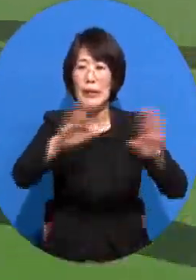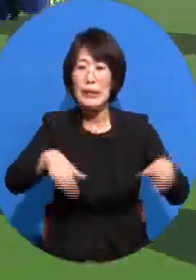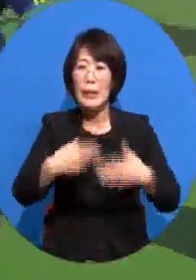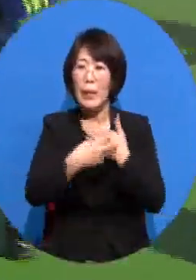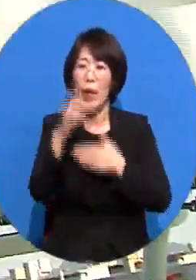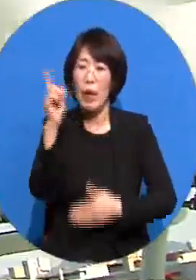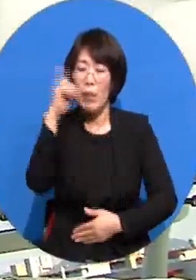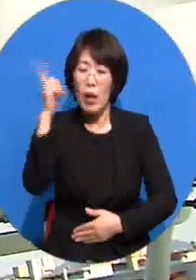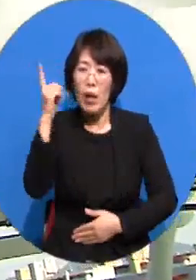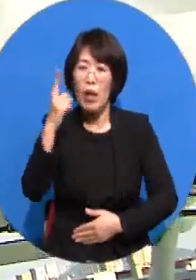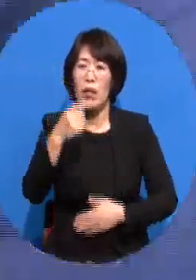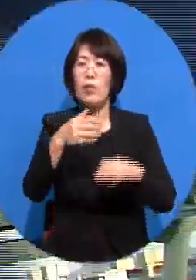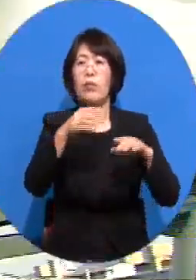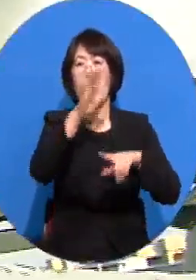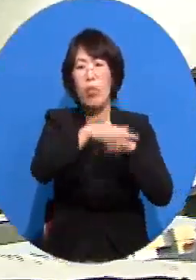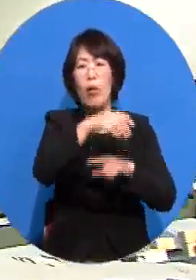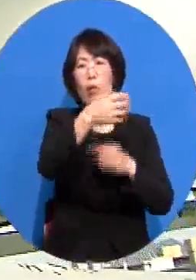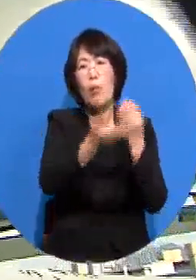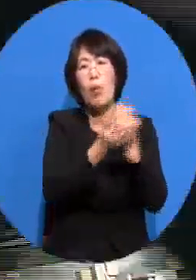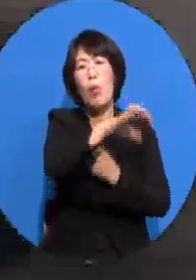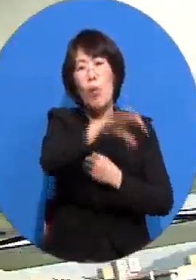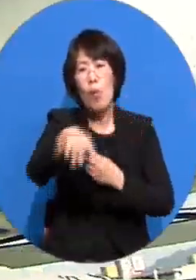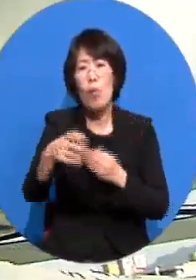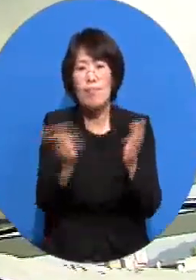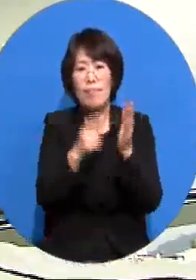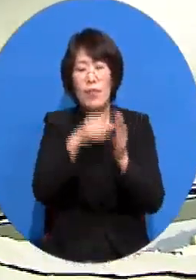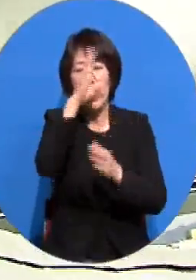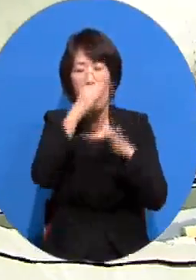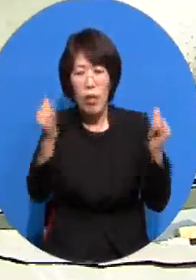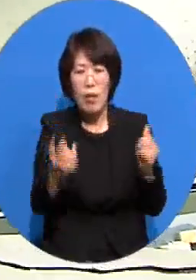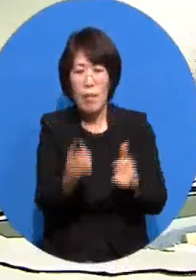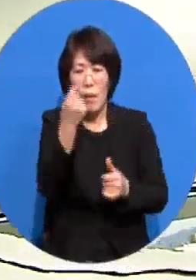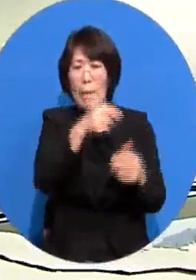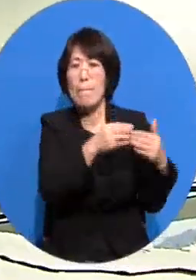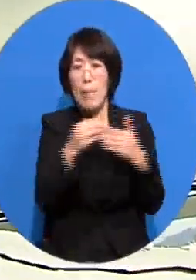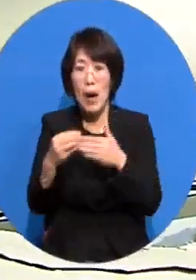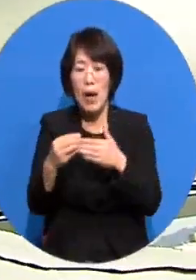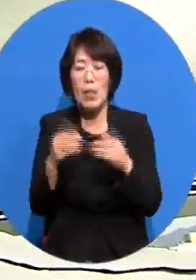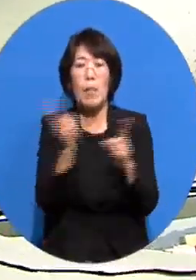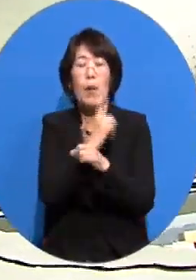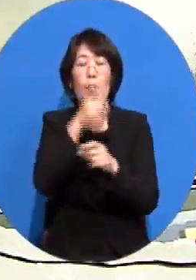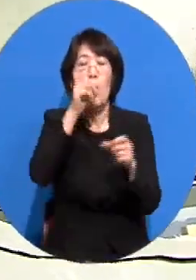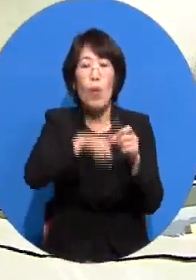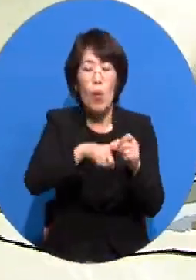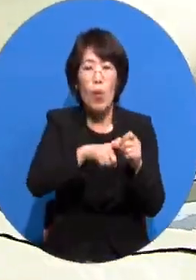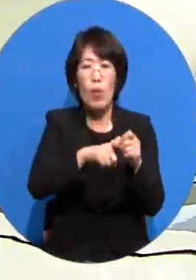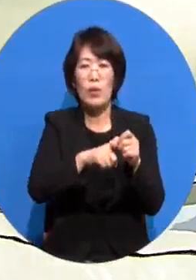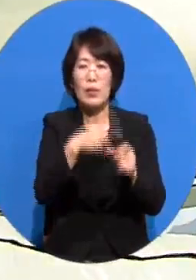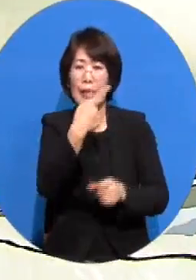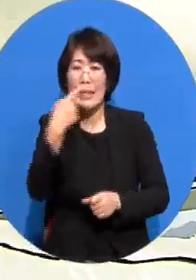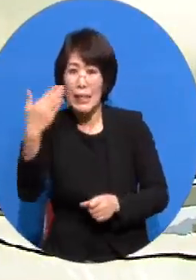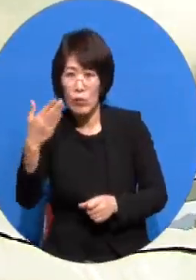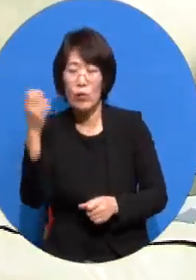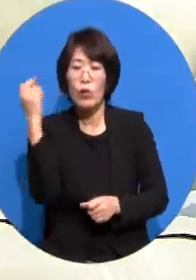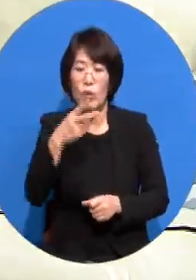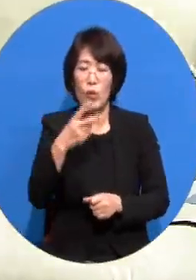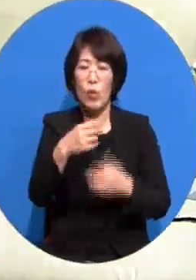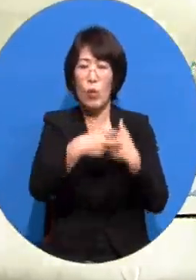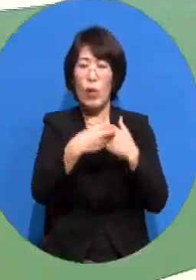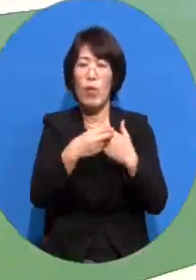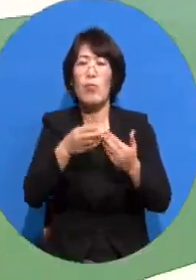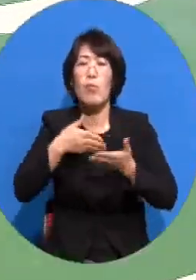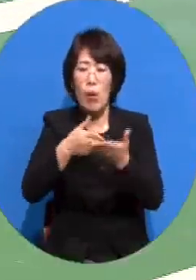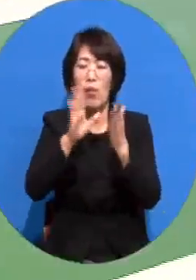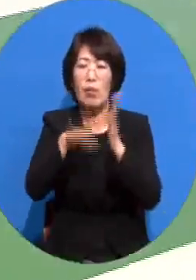닥터 여기는 도서벽지 등 취약지역 응급환자의 신속한 이 손과 치료를 위해 일렉 우상 왕실이나 의료기관